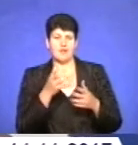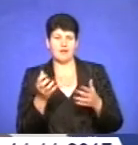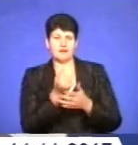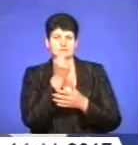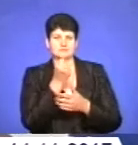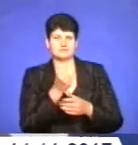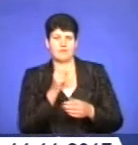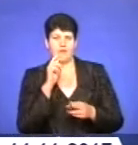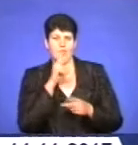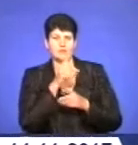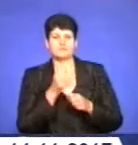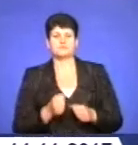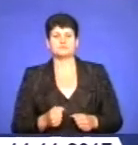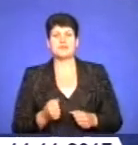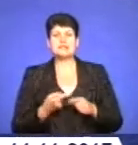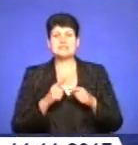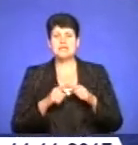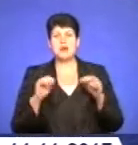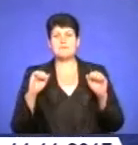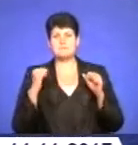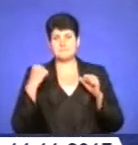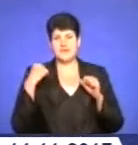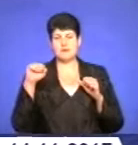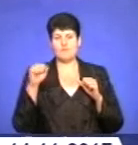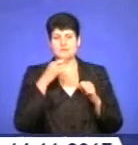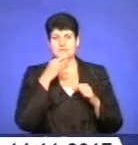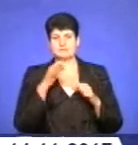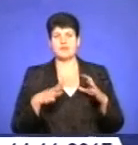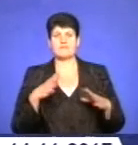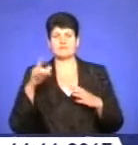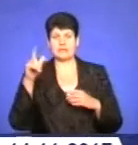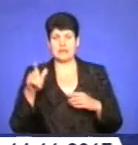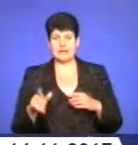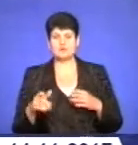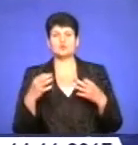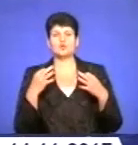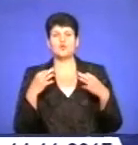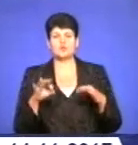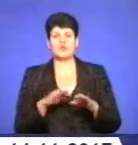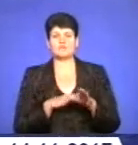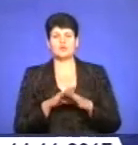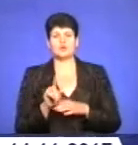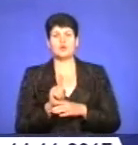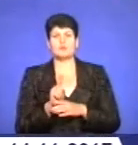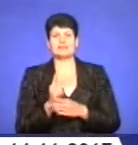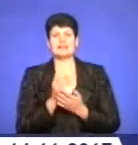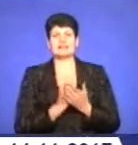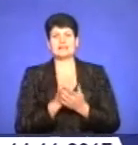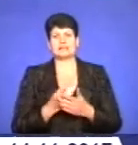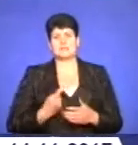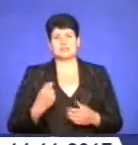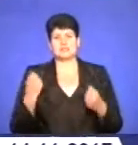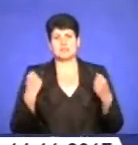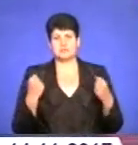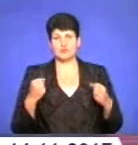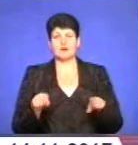на цій помилці. Ця перемога, як зазначив тренер юного спортсмена, дозволила виконати норматив кандидата в майстри спорту,